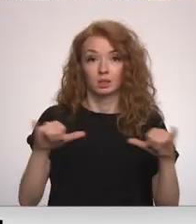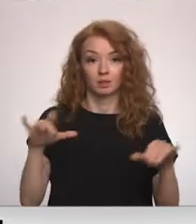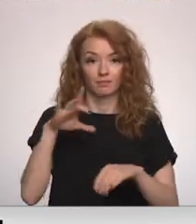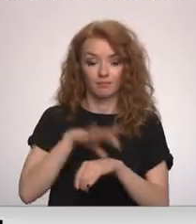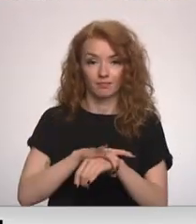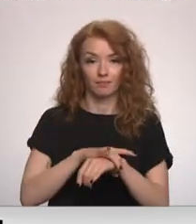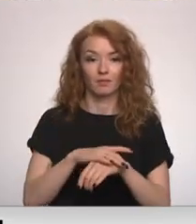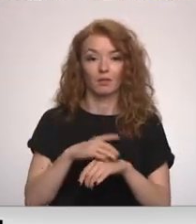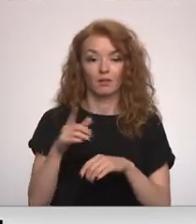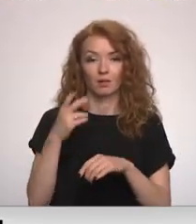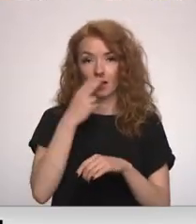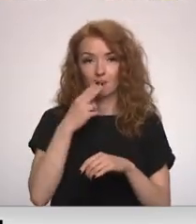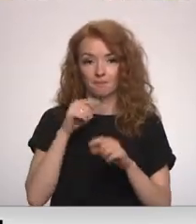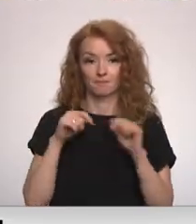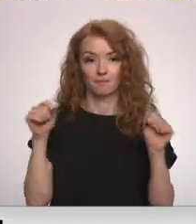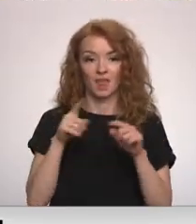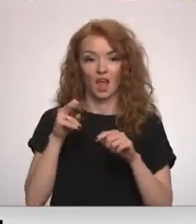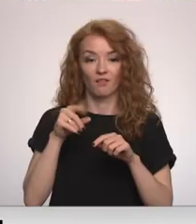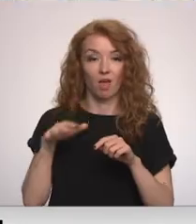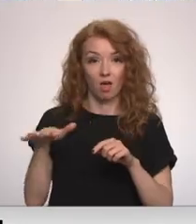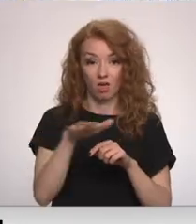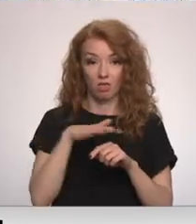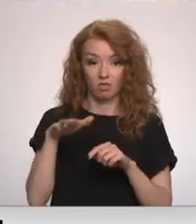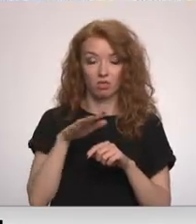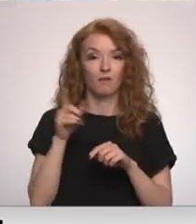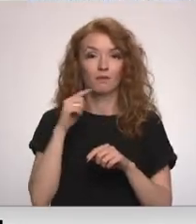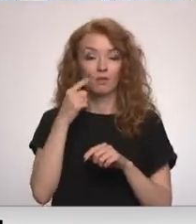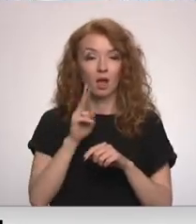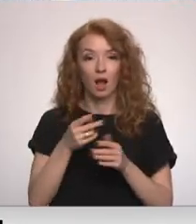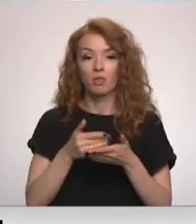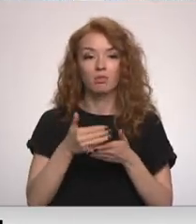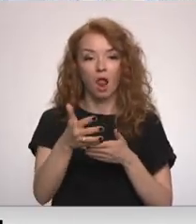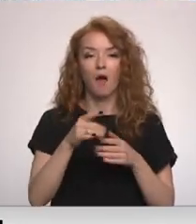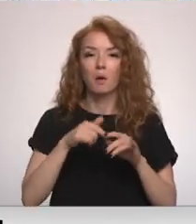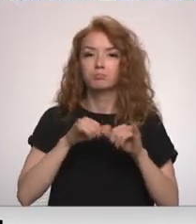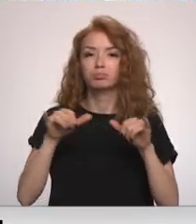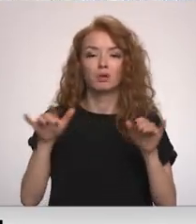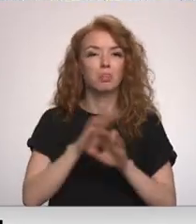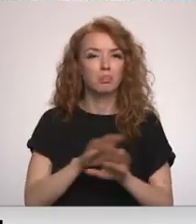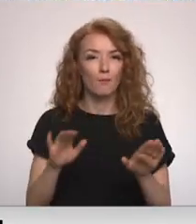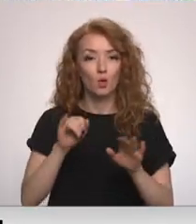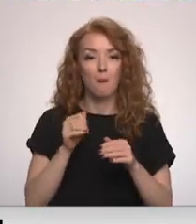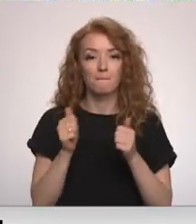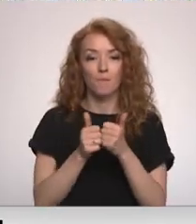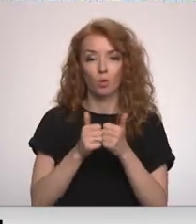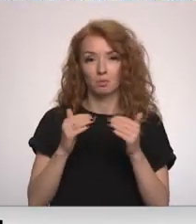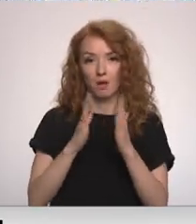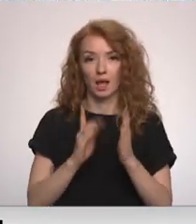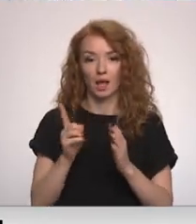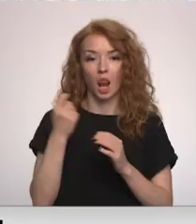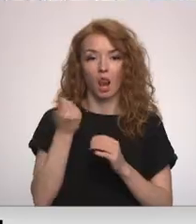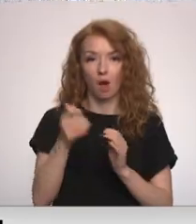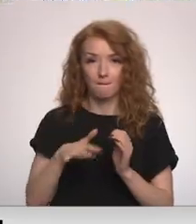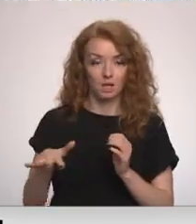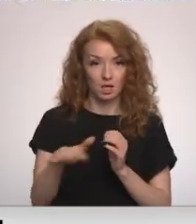atklāta kādā viencētā Tērvetes apkaimē, speciālisti lēsa, ka tālāk tā neizplatīsies, jo pie mājas atrodas labības lauki.